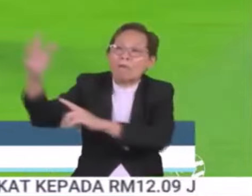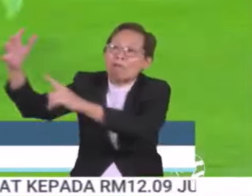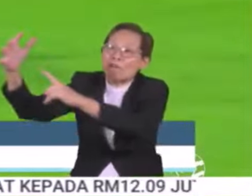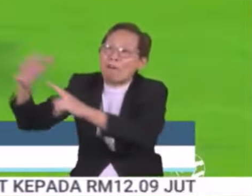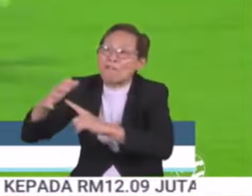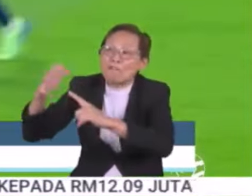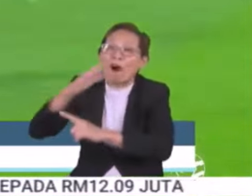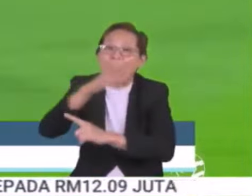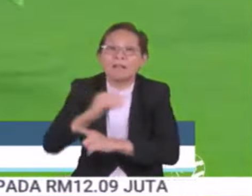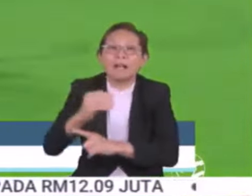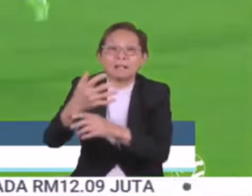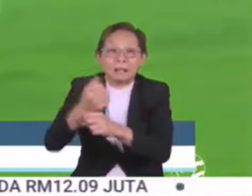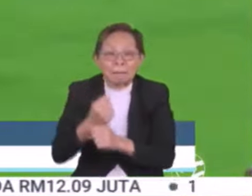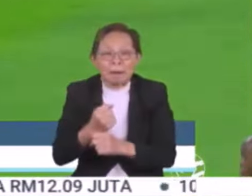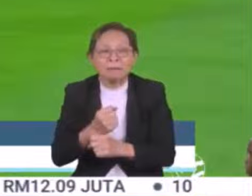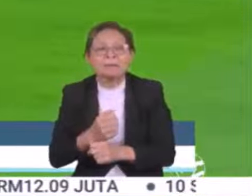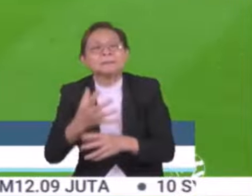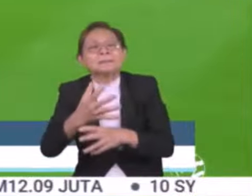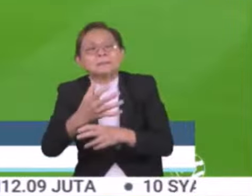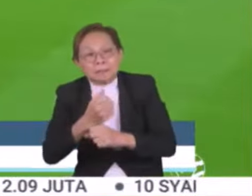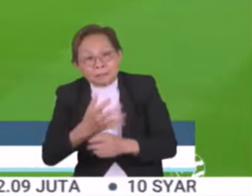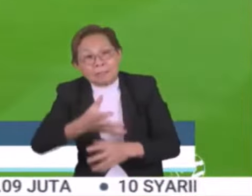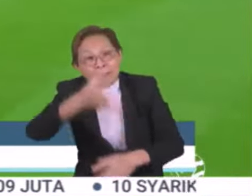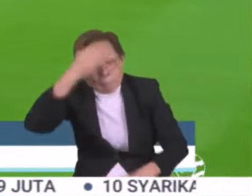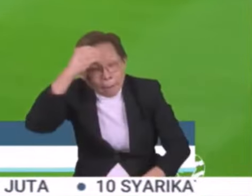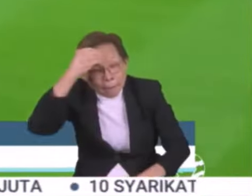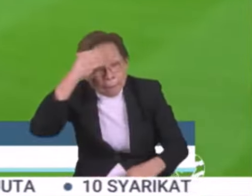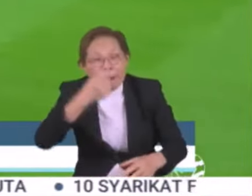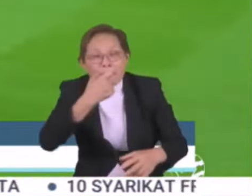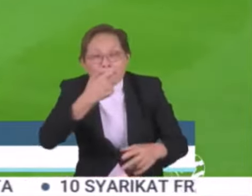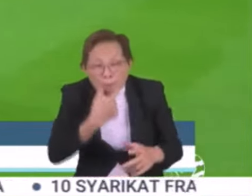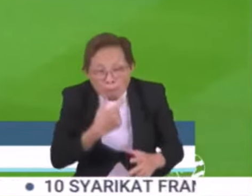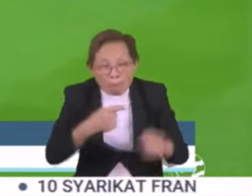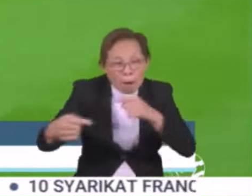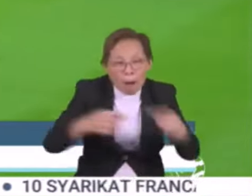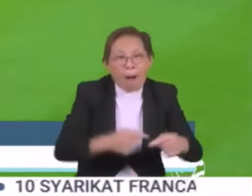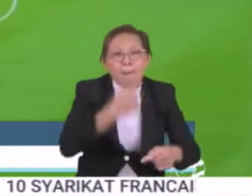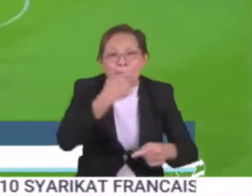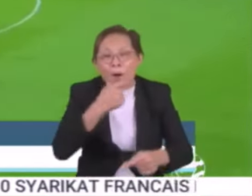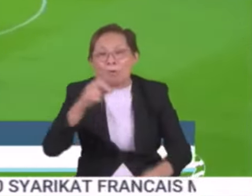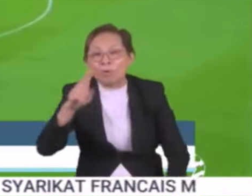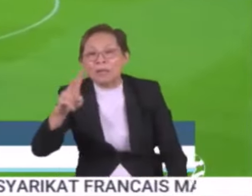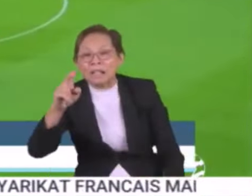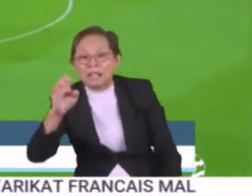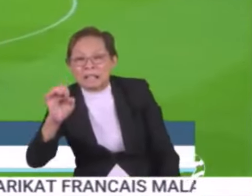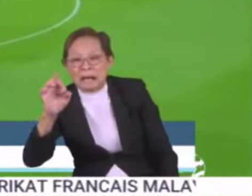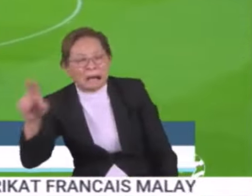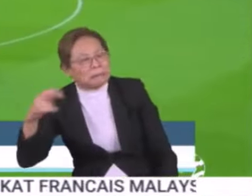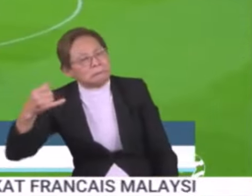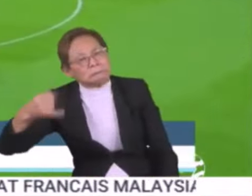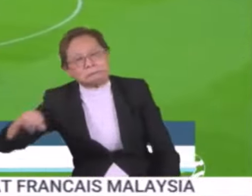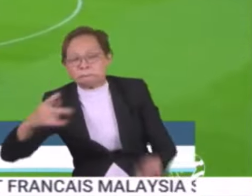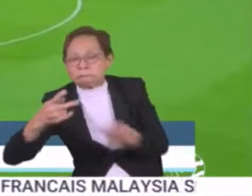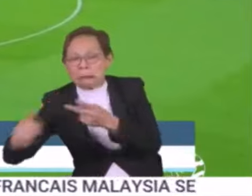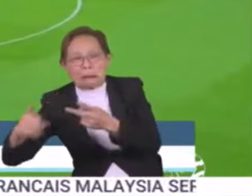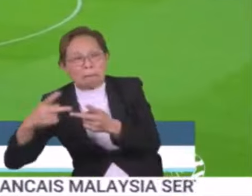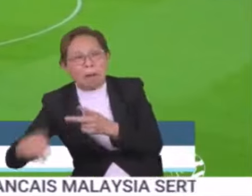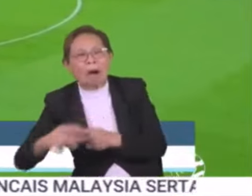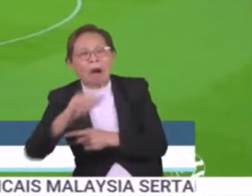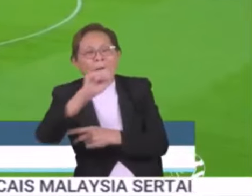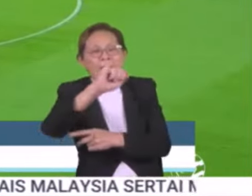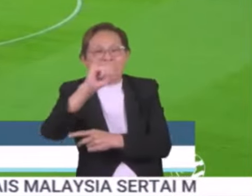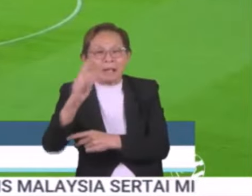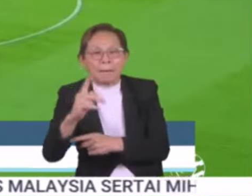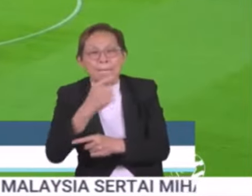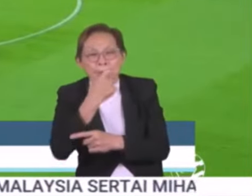FIFA dan mendapati keputusan pengadil perlawanan serta pengadil VAR adalah kurang tepat. Sehubungan itu,